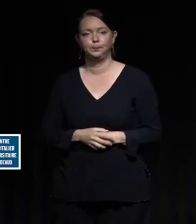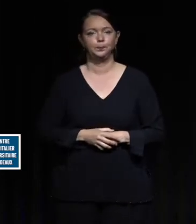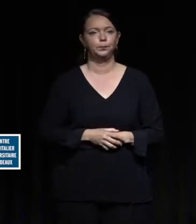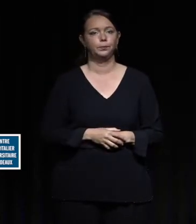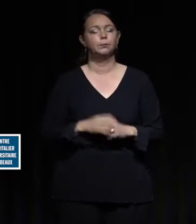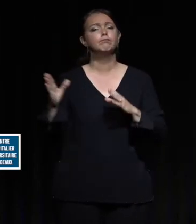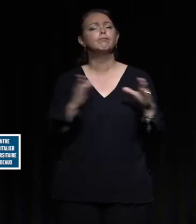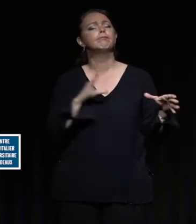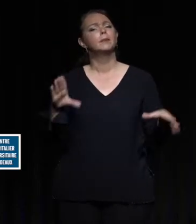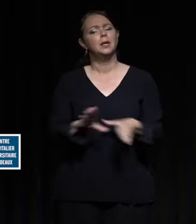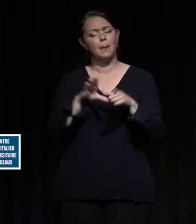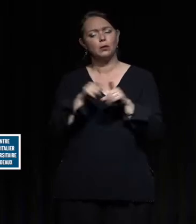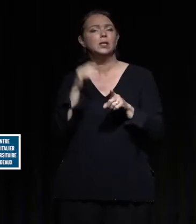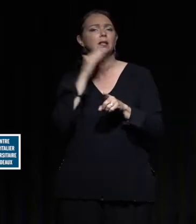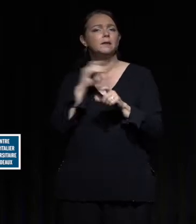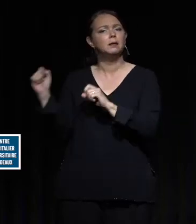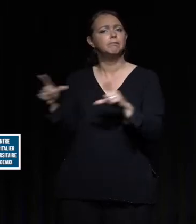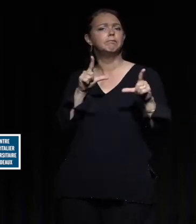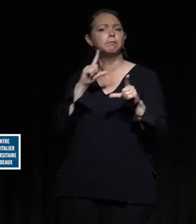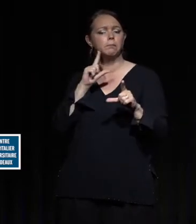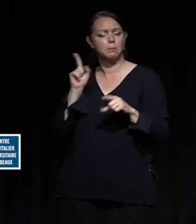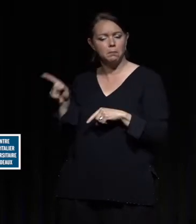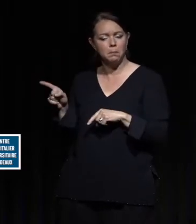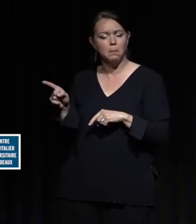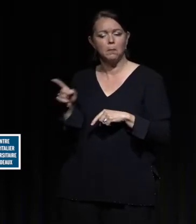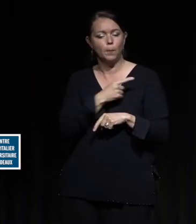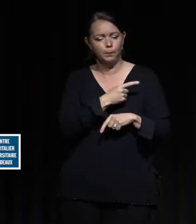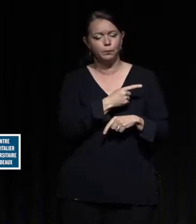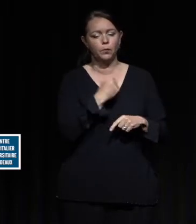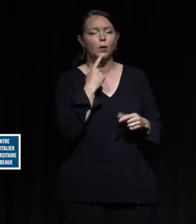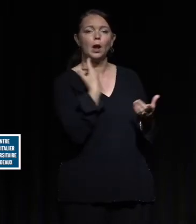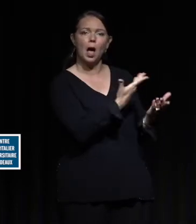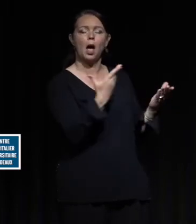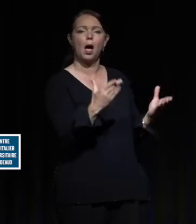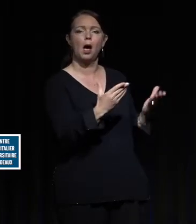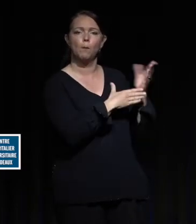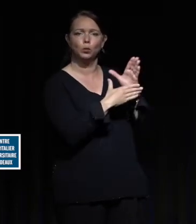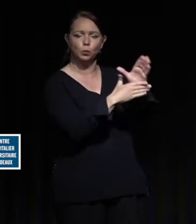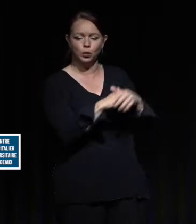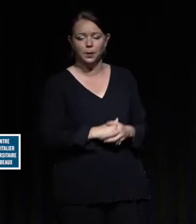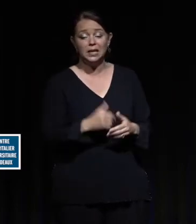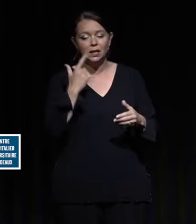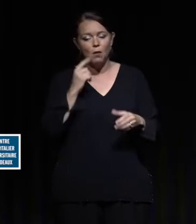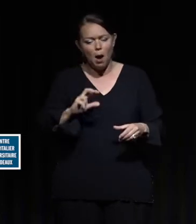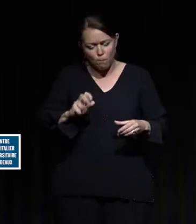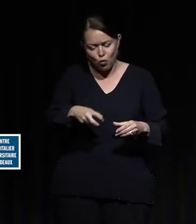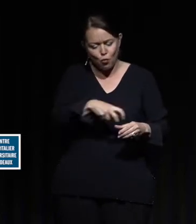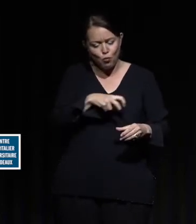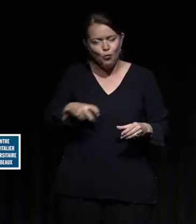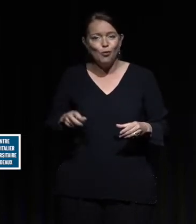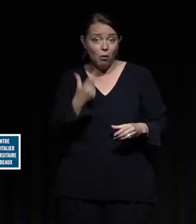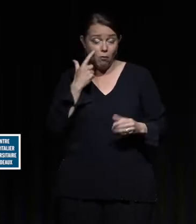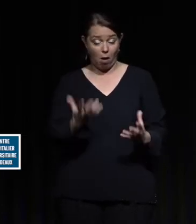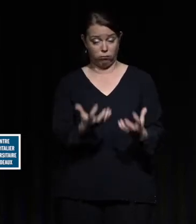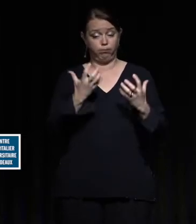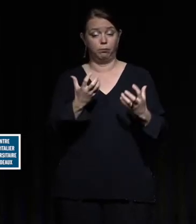rapides aussi par rapport à qu'est-ce qu'on peut voir. Alors, lorsqu'on a entre guillemets une boule, on voit mieux les boules que rien du tout. Et